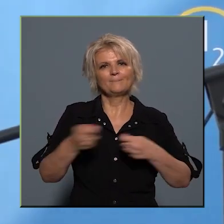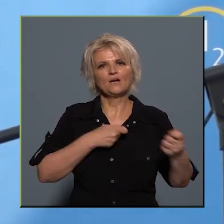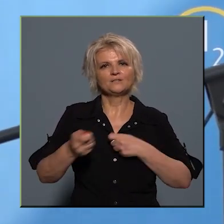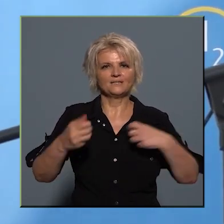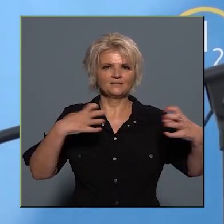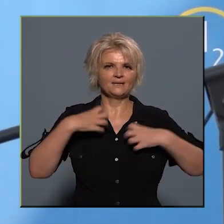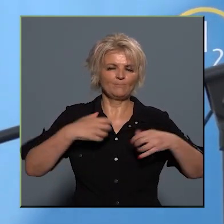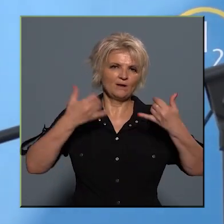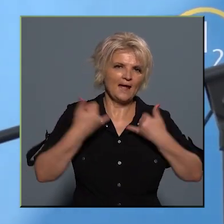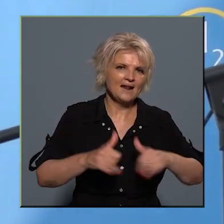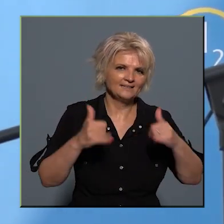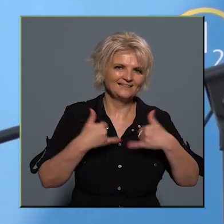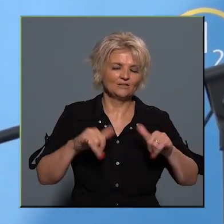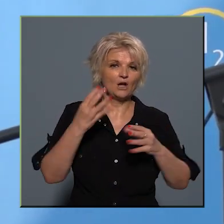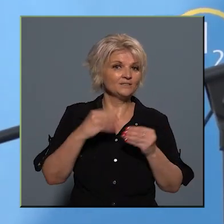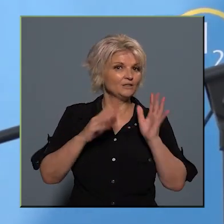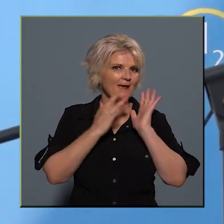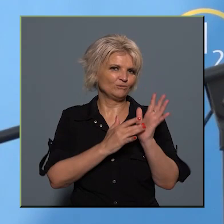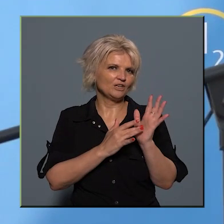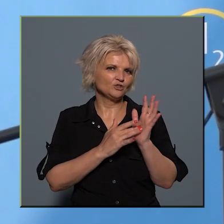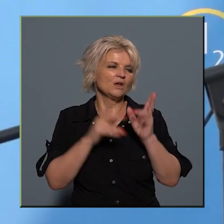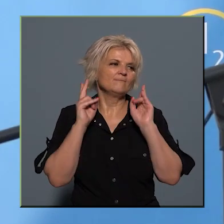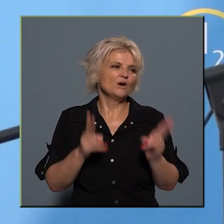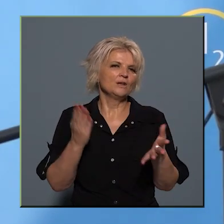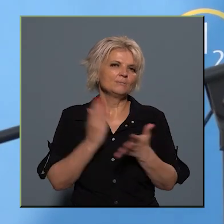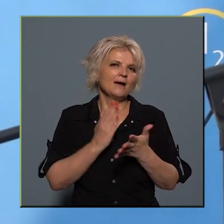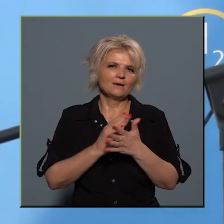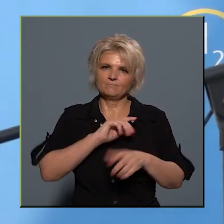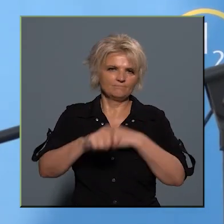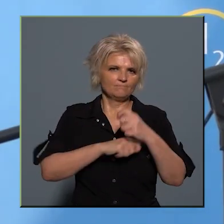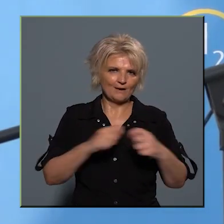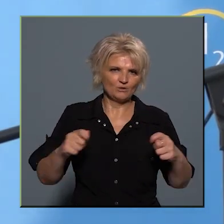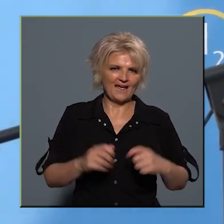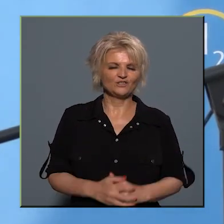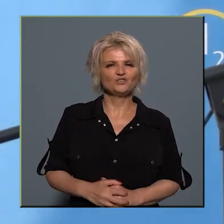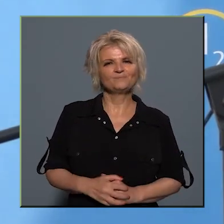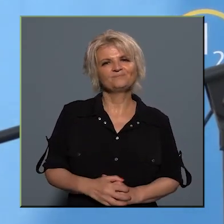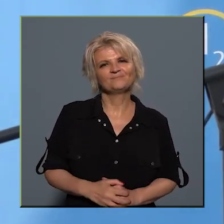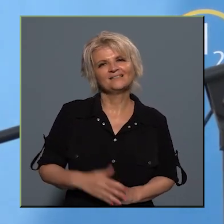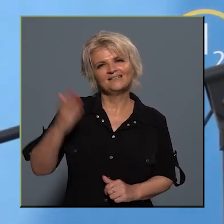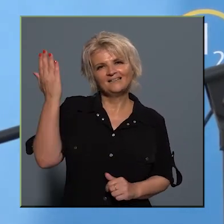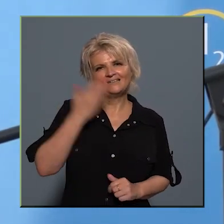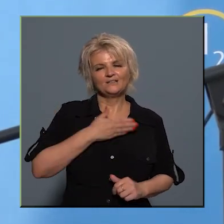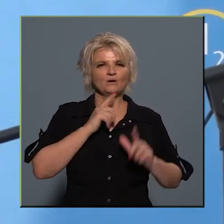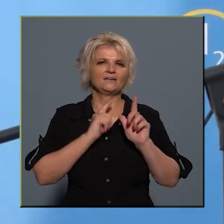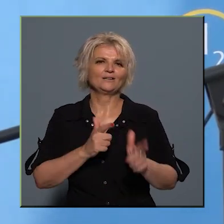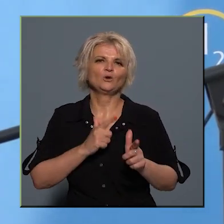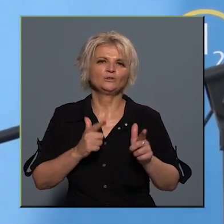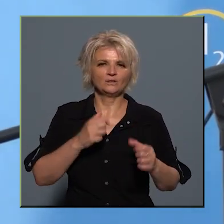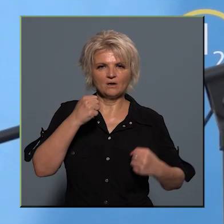elindítani azért, hogy megmutassuk azt, hogy vannak már létező megoldások. Tehát hidrogénnel töltött autó